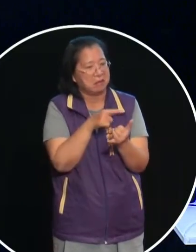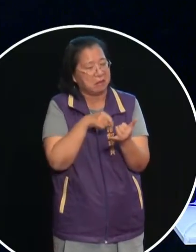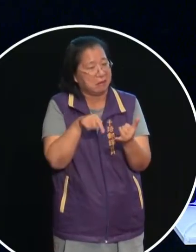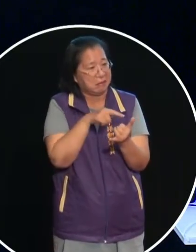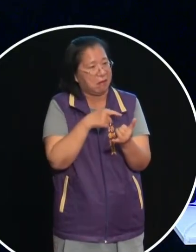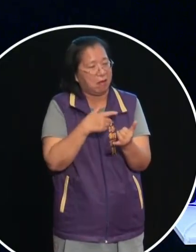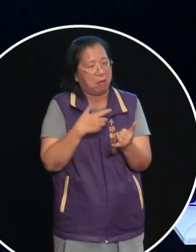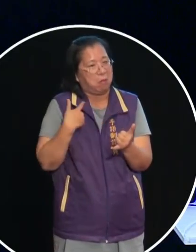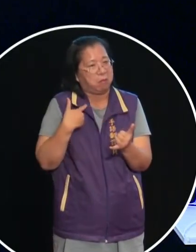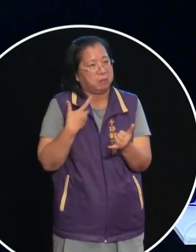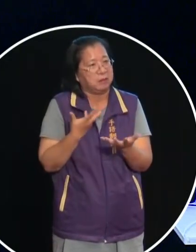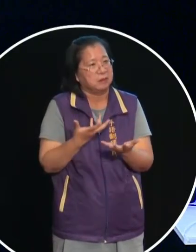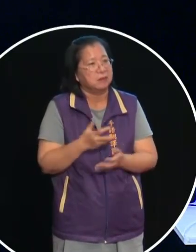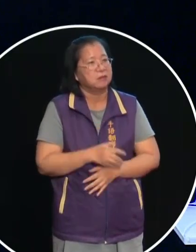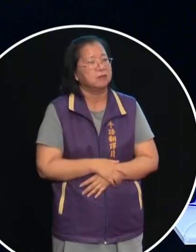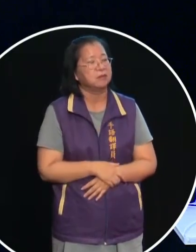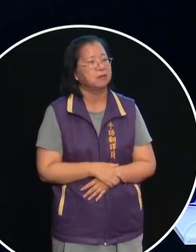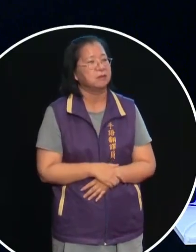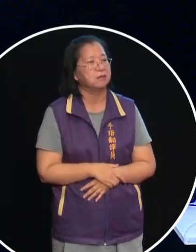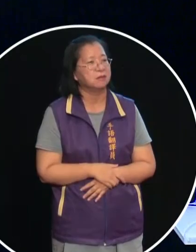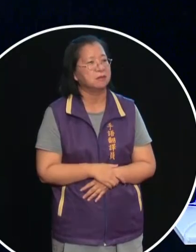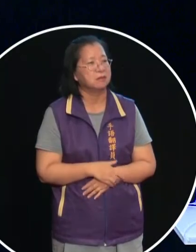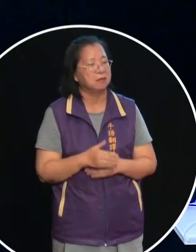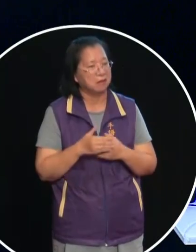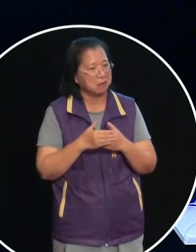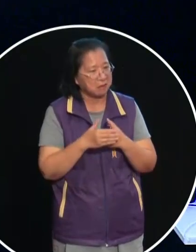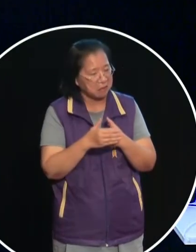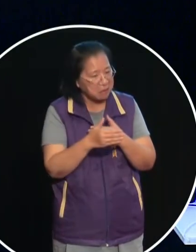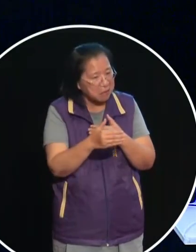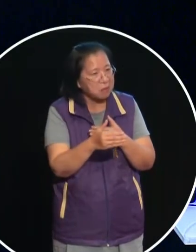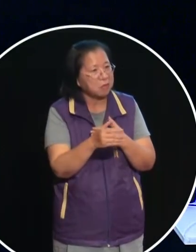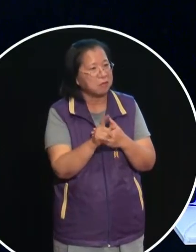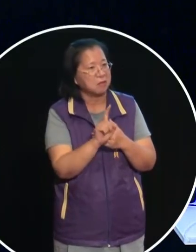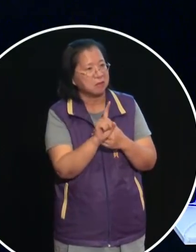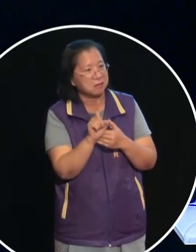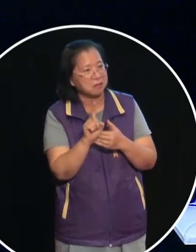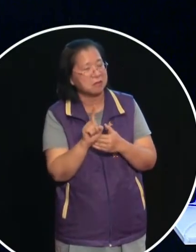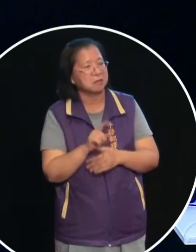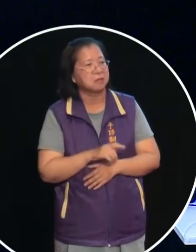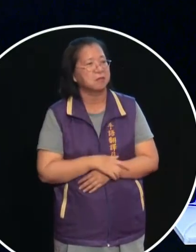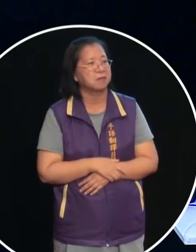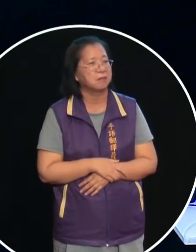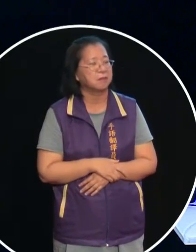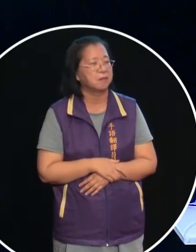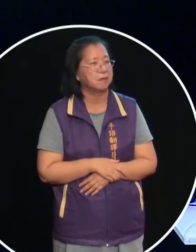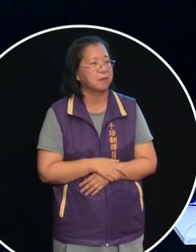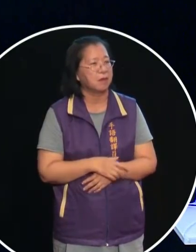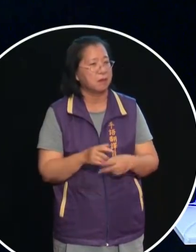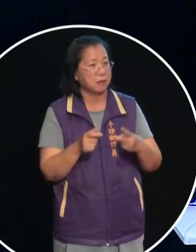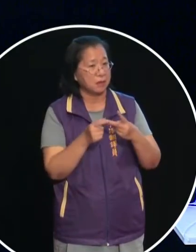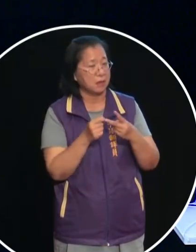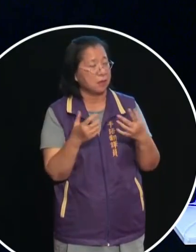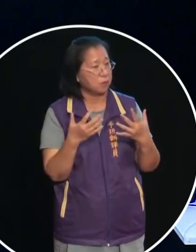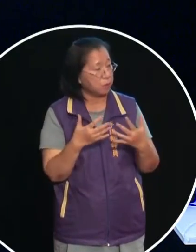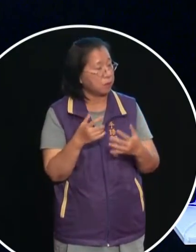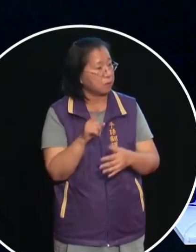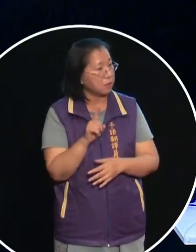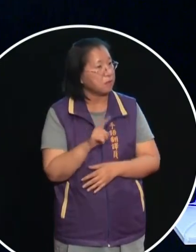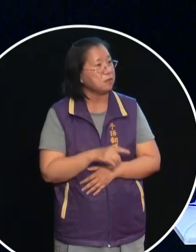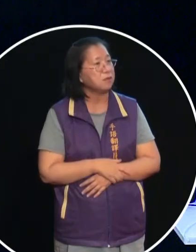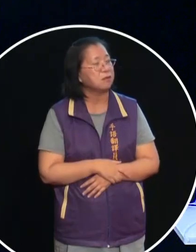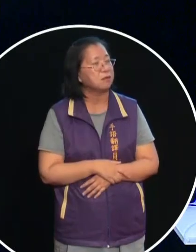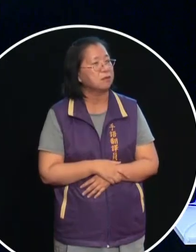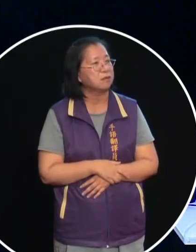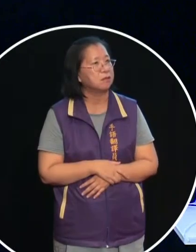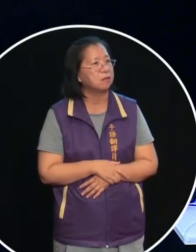就这样做了。我觉得这个一系列是我这样理解是可能比较合理。那第二个问题，统一教的问题，对，我理解